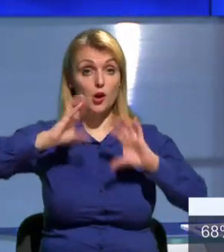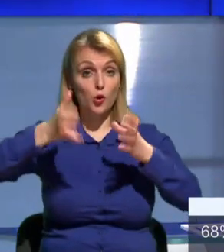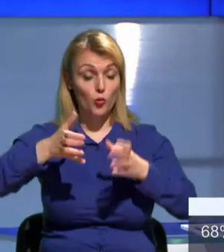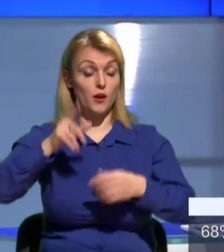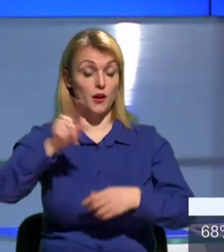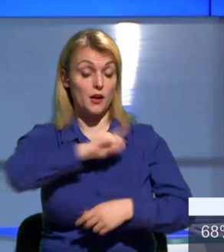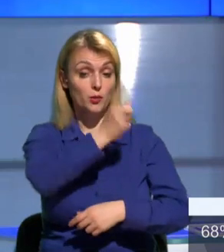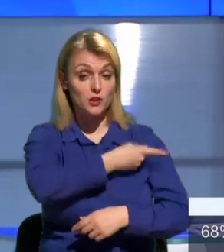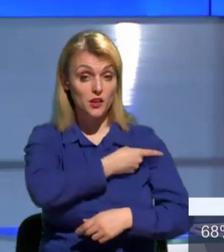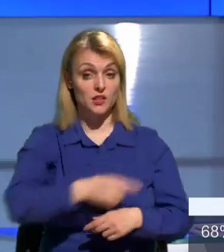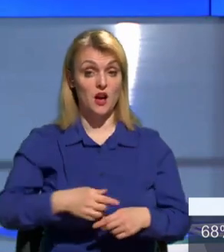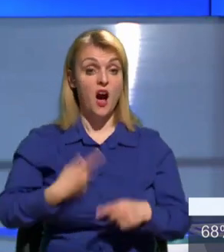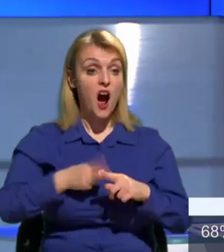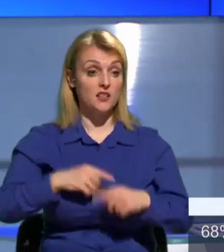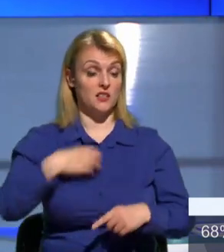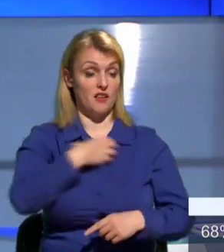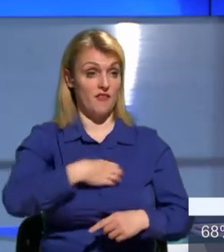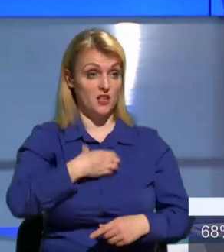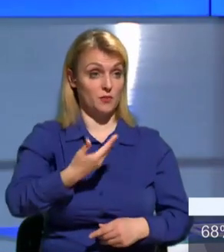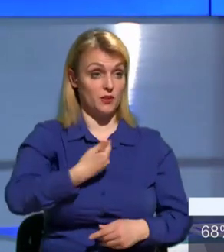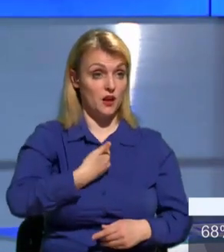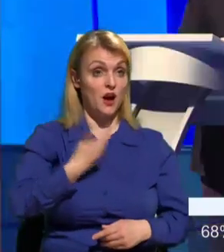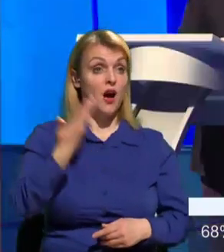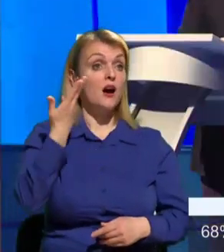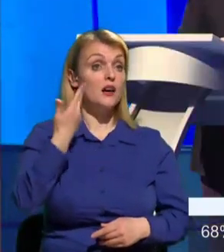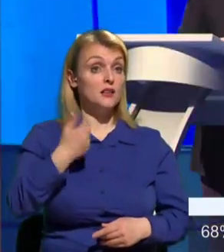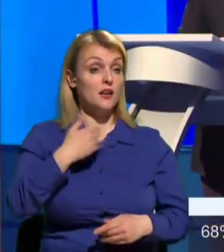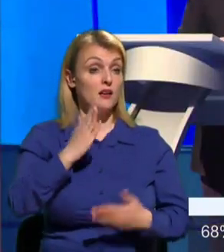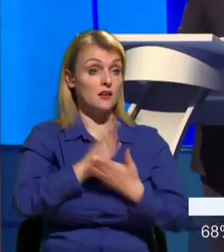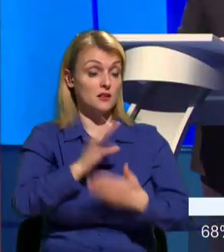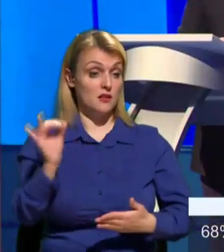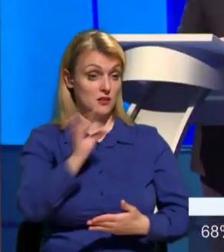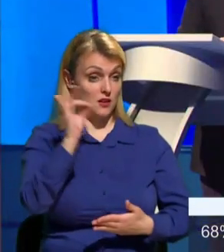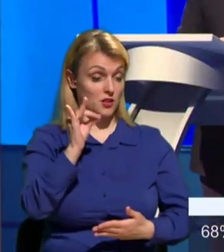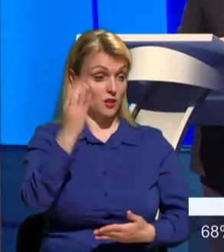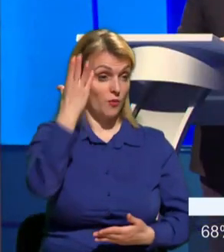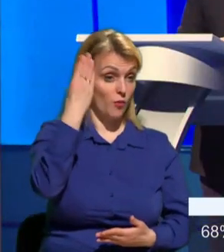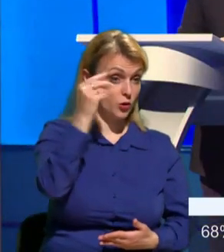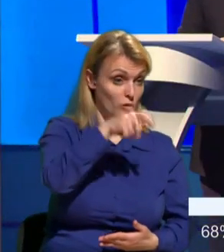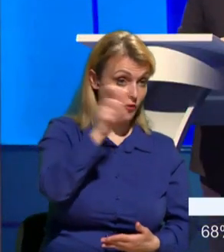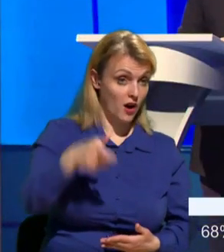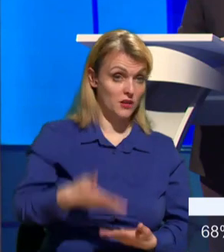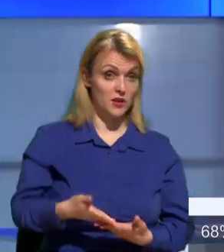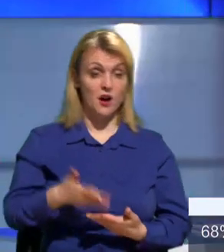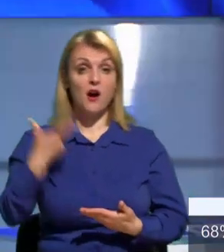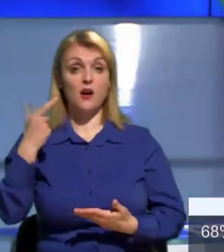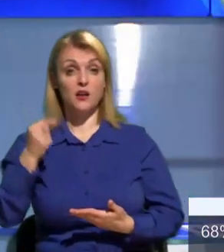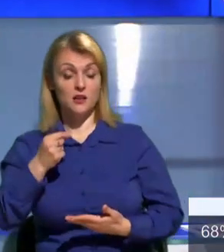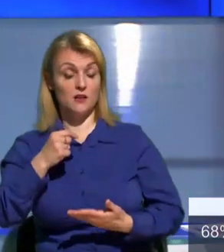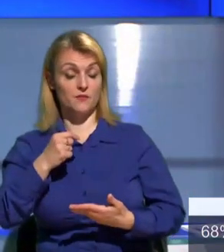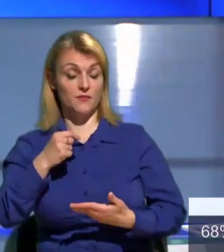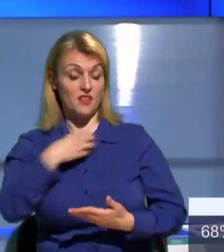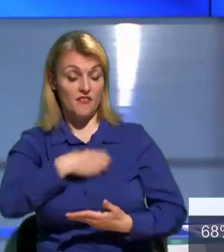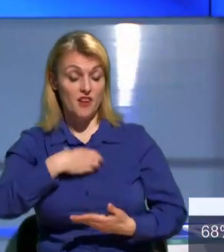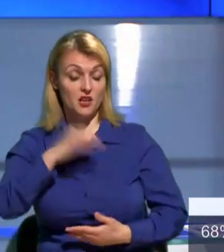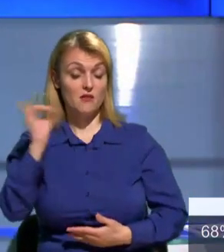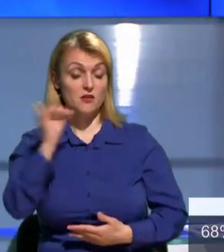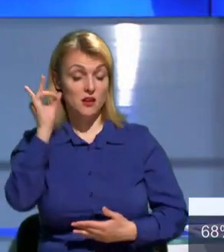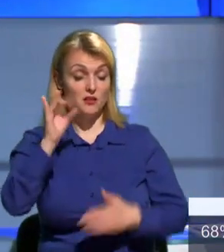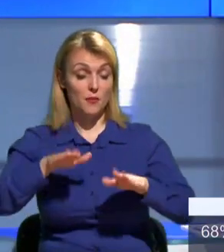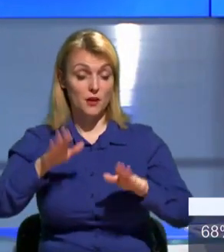abordarea mea. Acolo unde este interesul nostru, interesul cetățeanului, interesul producătorului autohton, noi o să mergem acolo și